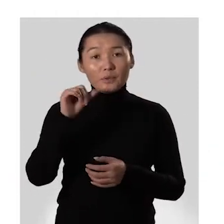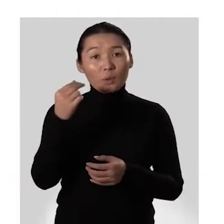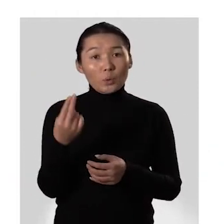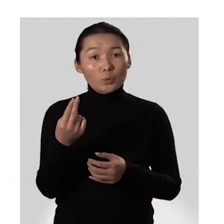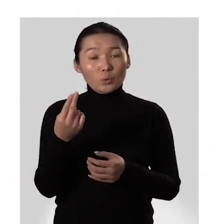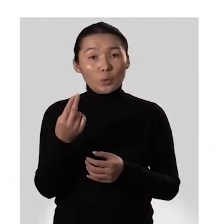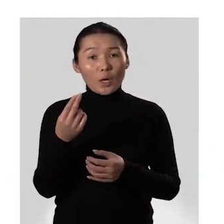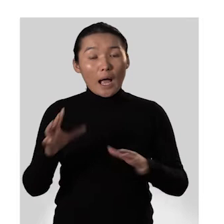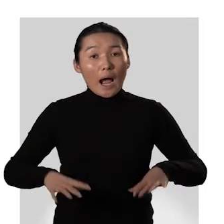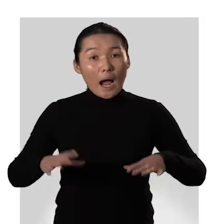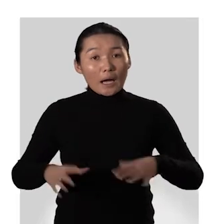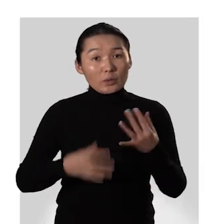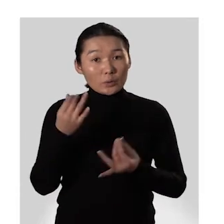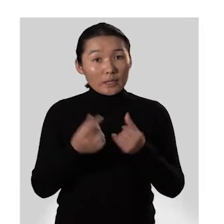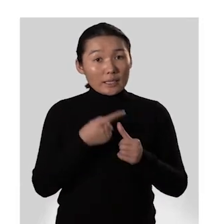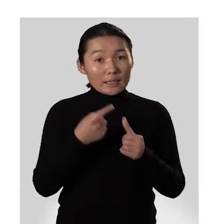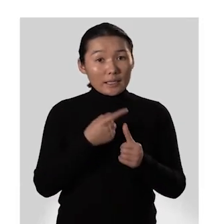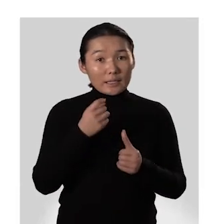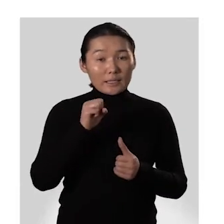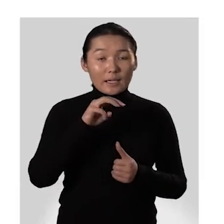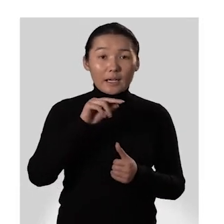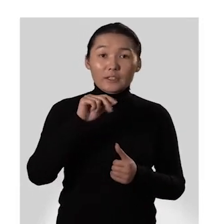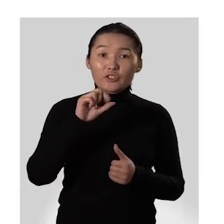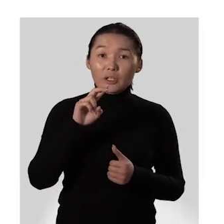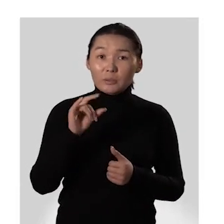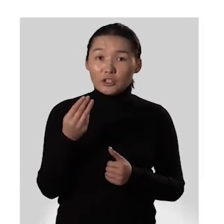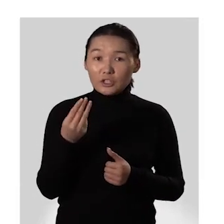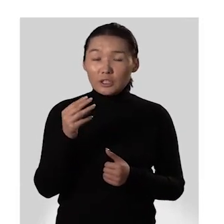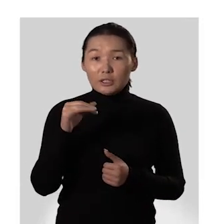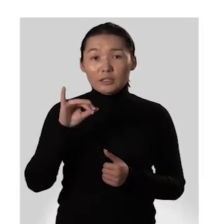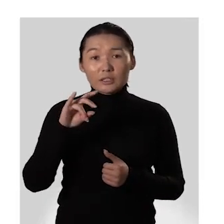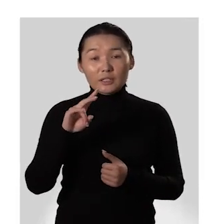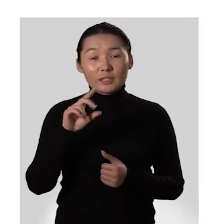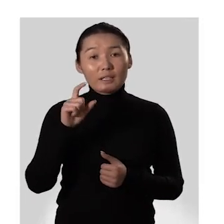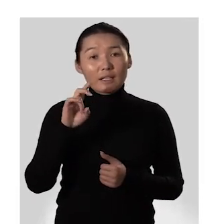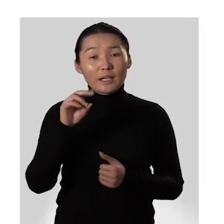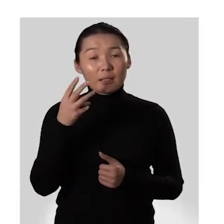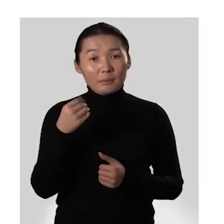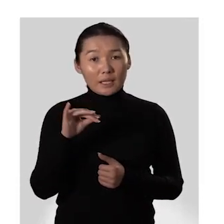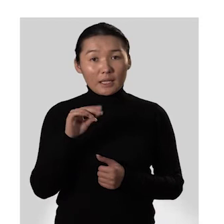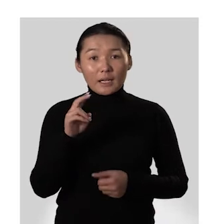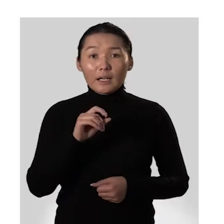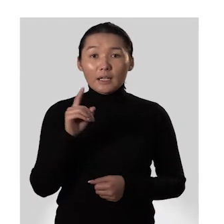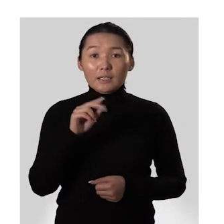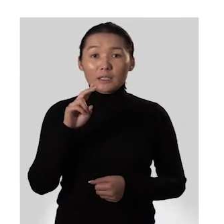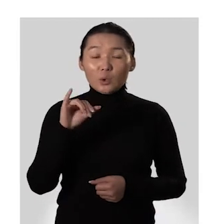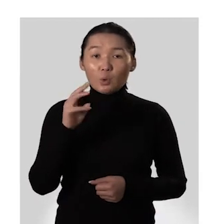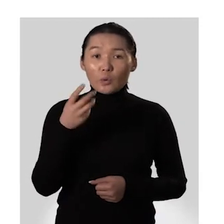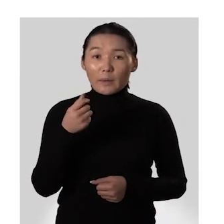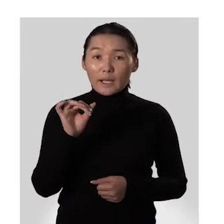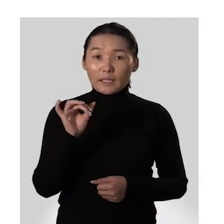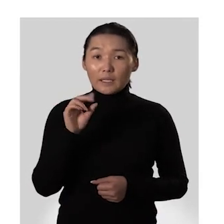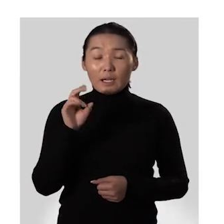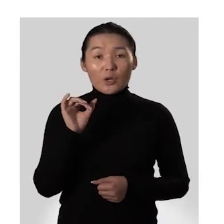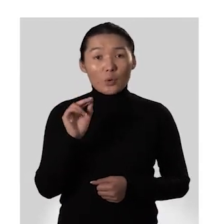атайлы. Ат чабыш. Тыйын эңмей. Кыз куумай.